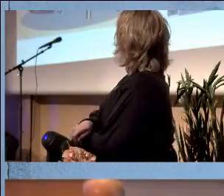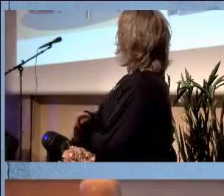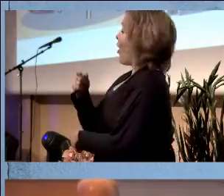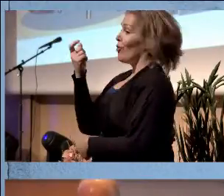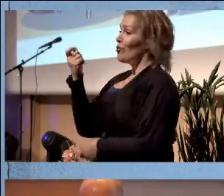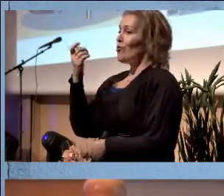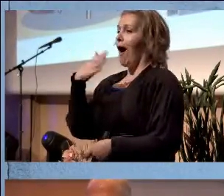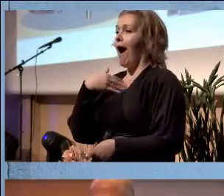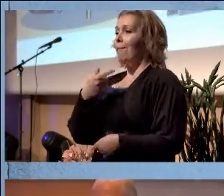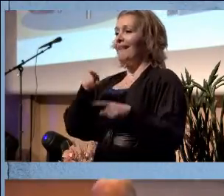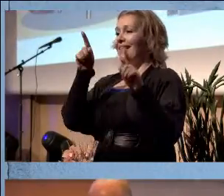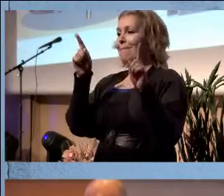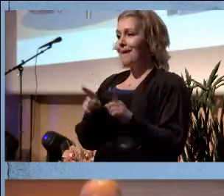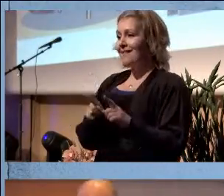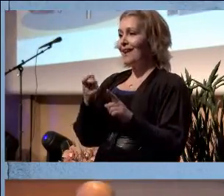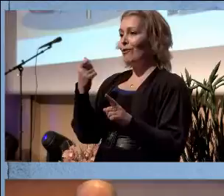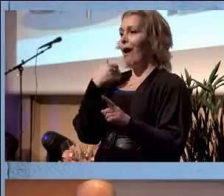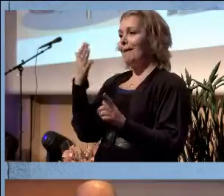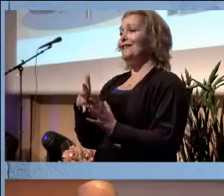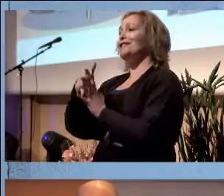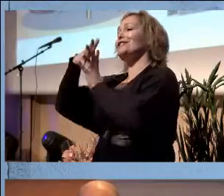mindre, og noe har blitt større.